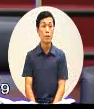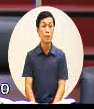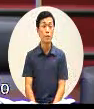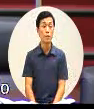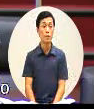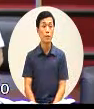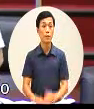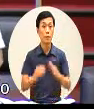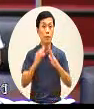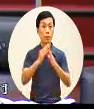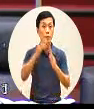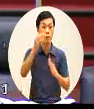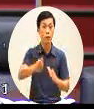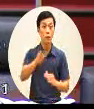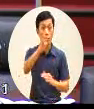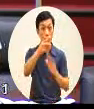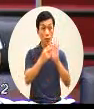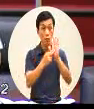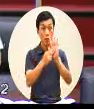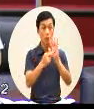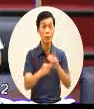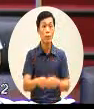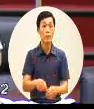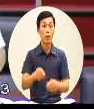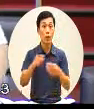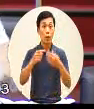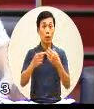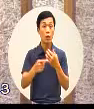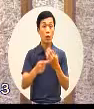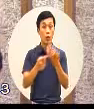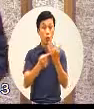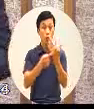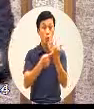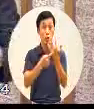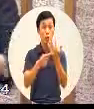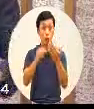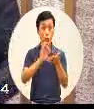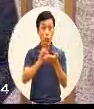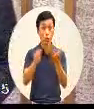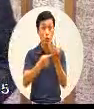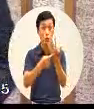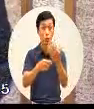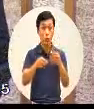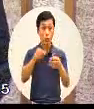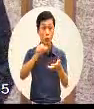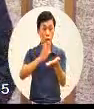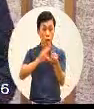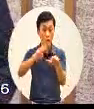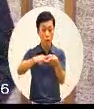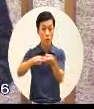来，局长说明啊， 大概就是手拿迄、那个，人家讲用插秧吼，